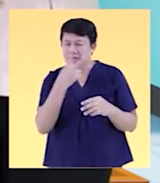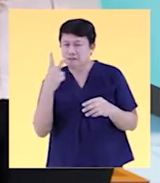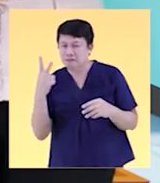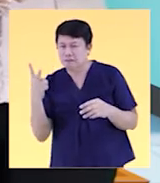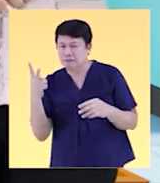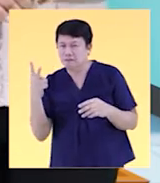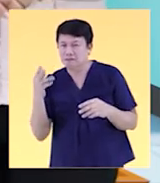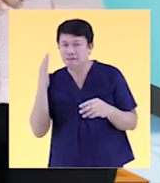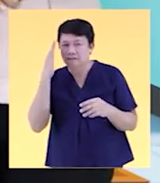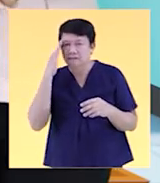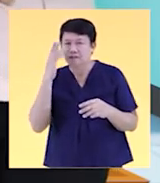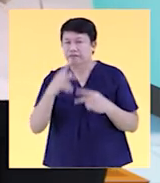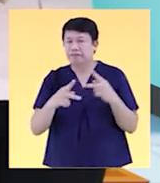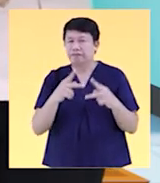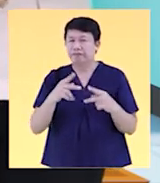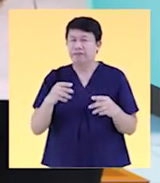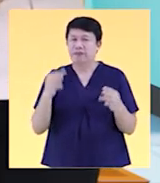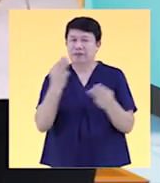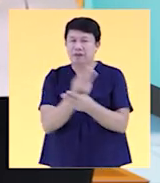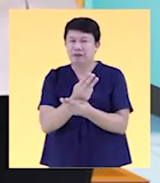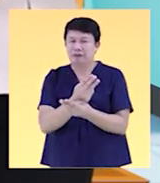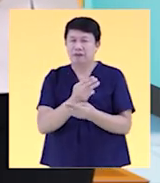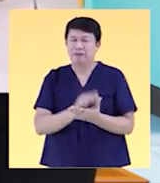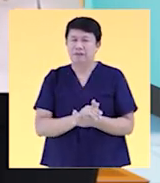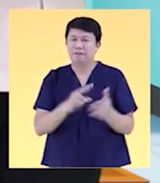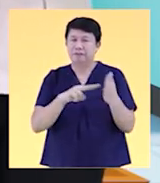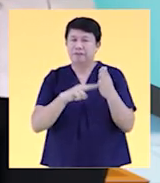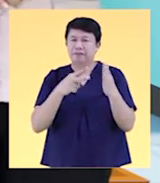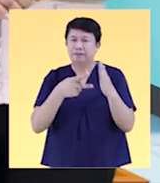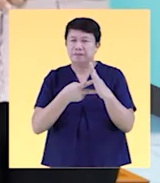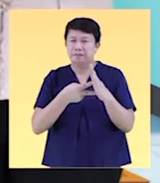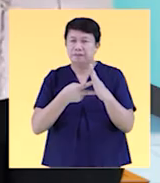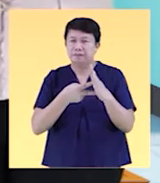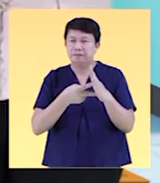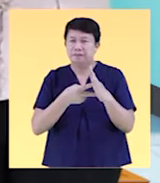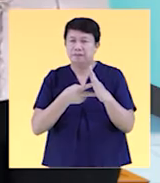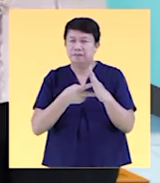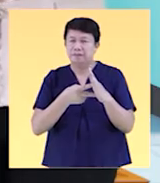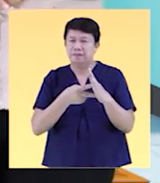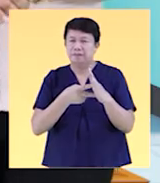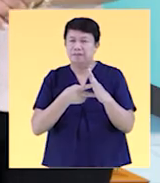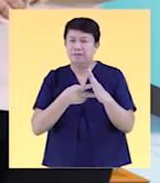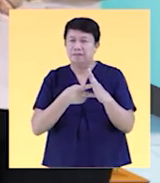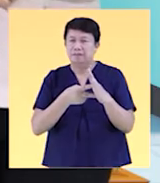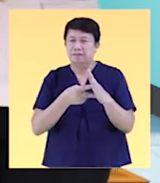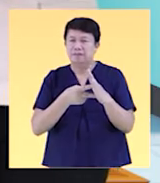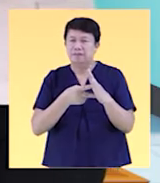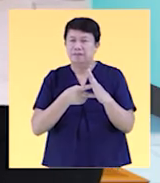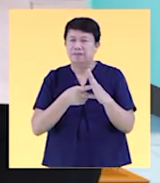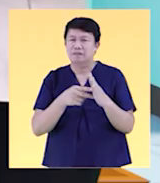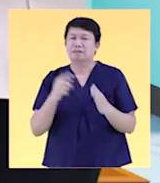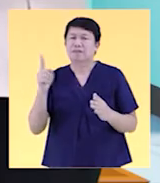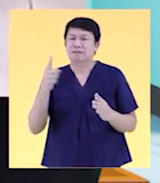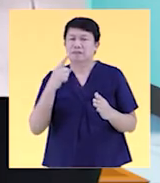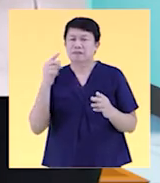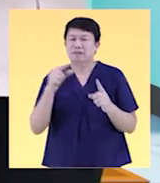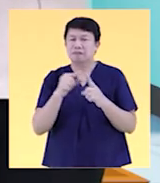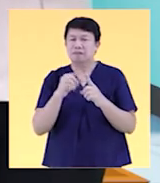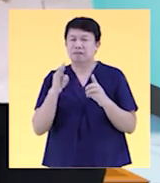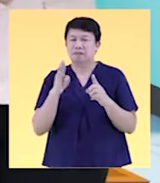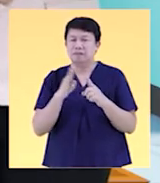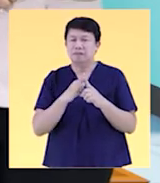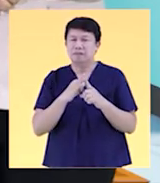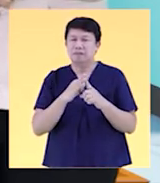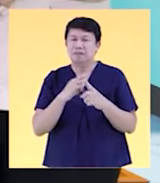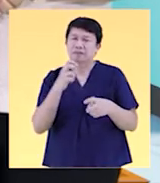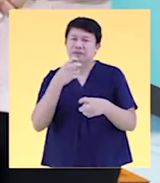insights into known principles of mathematics. Ibig sabihin, kumpara sa routine word problem,